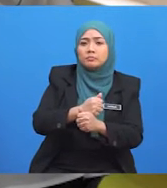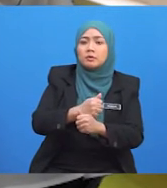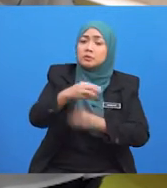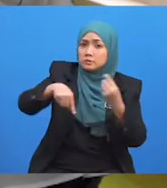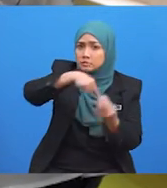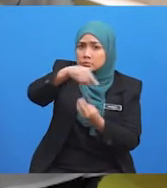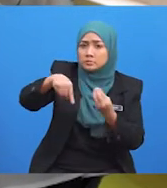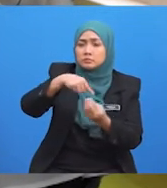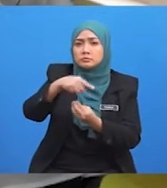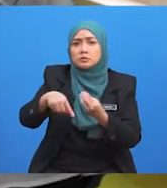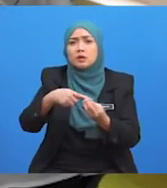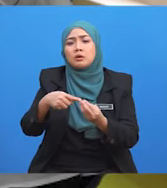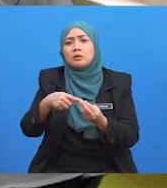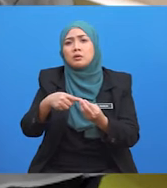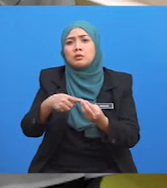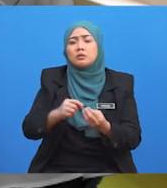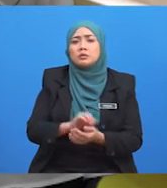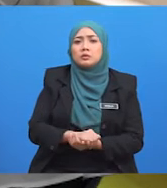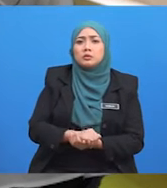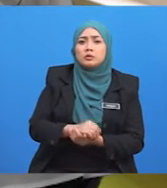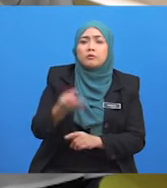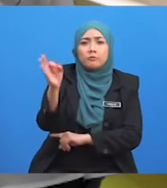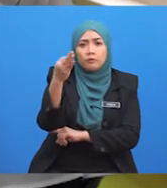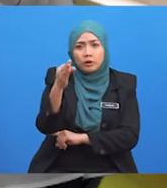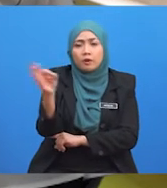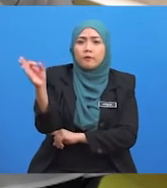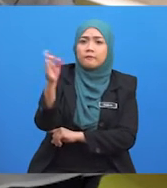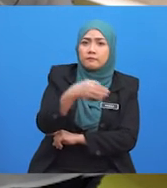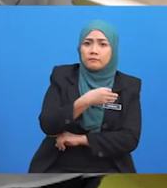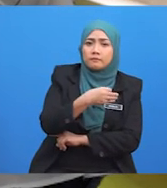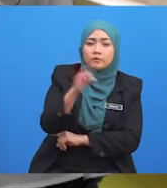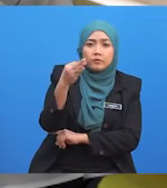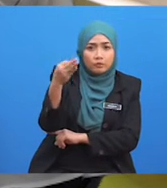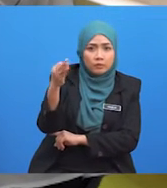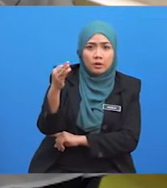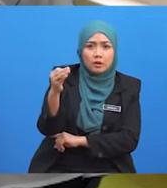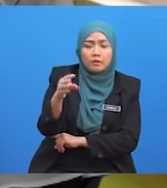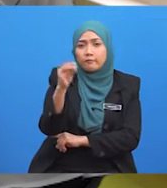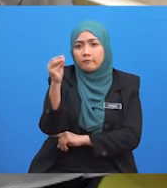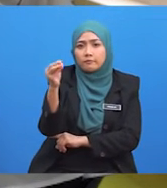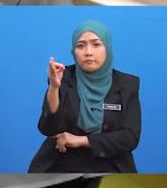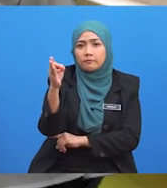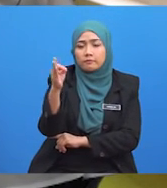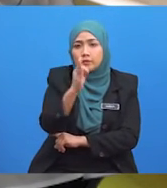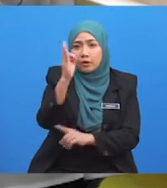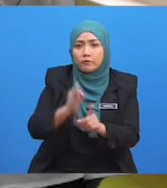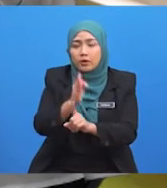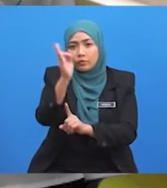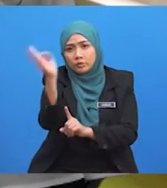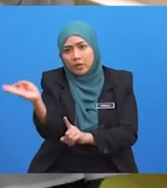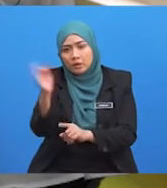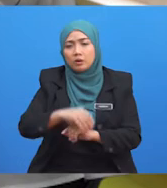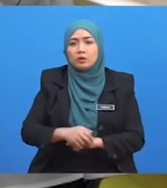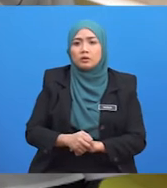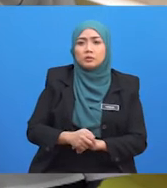Flora dan fauna yang terdapat di hutan perlu dijaga kerana ia mempunyai nilai